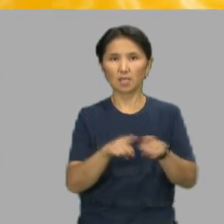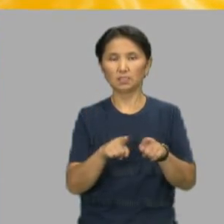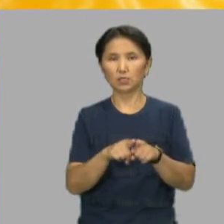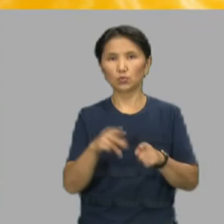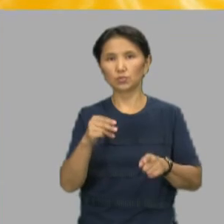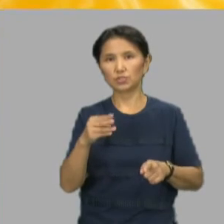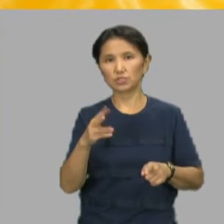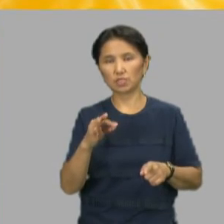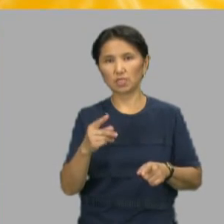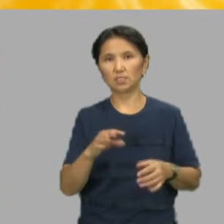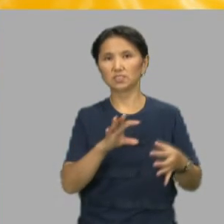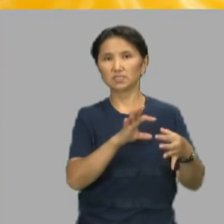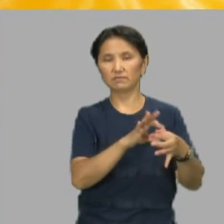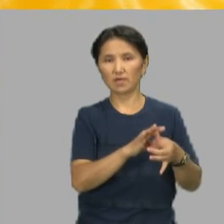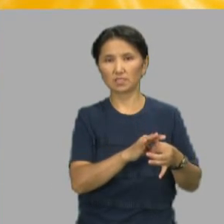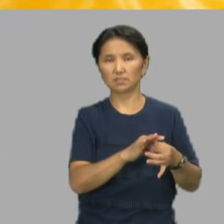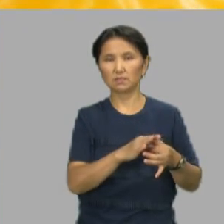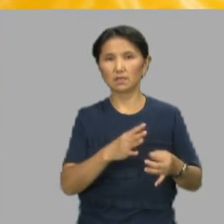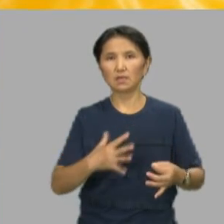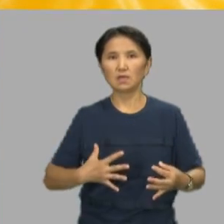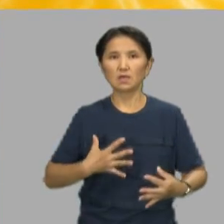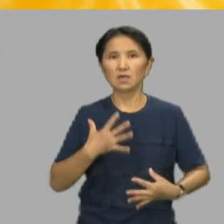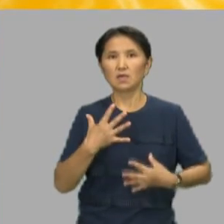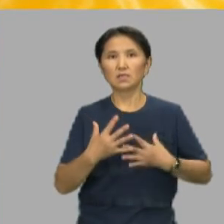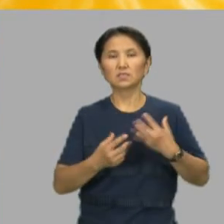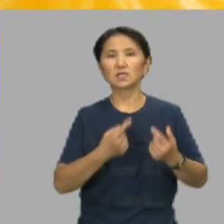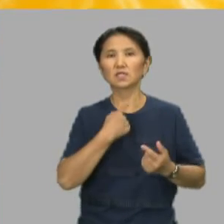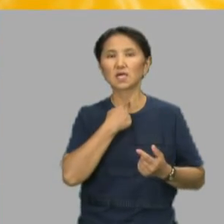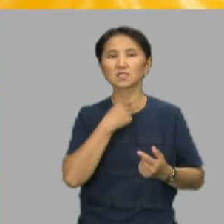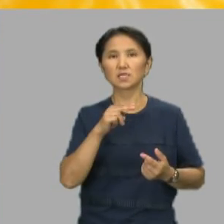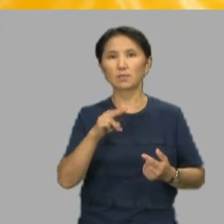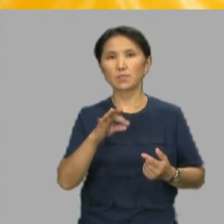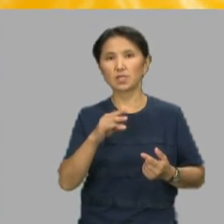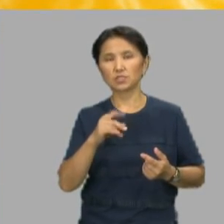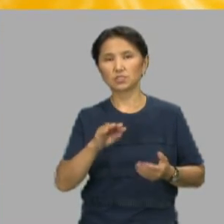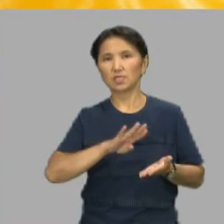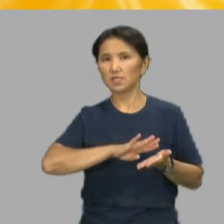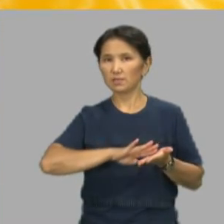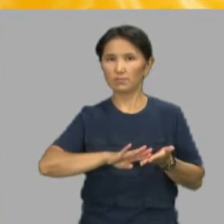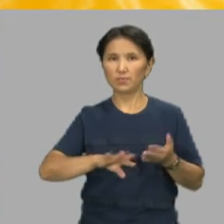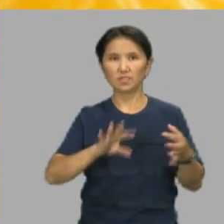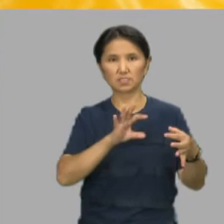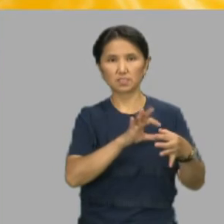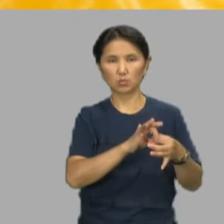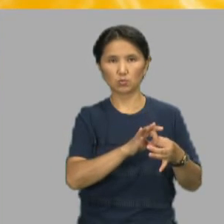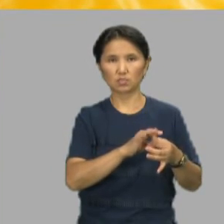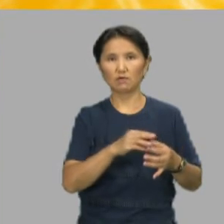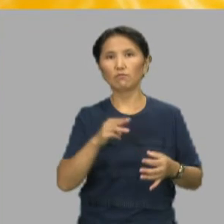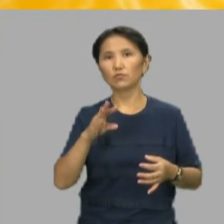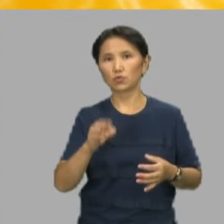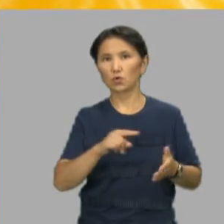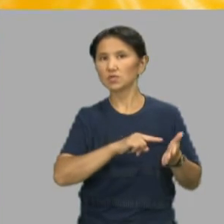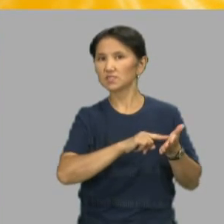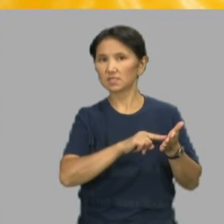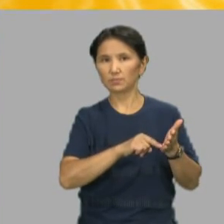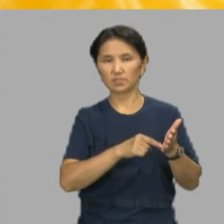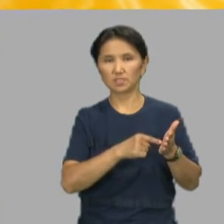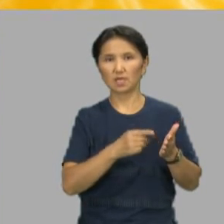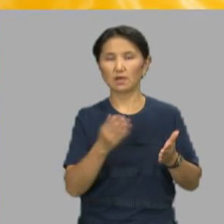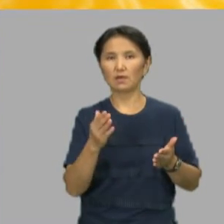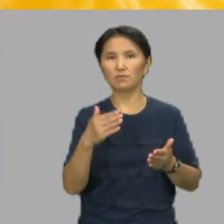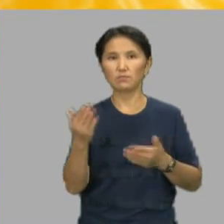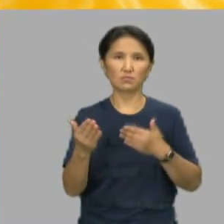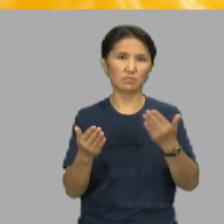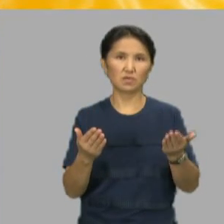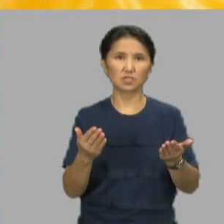члены связаны интонацией перечисления без союзов, то запятая между